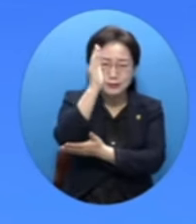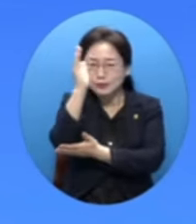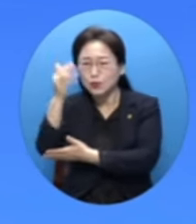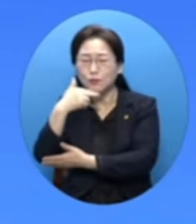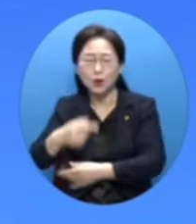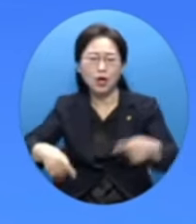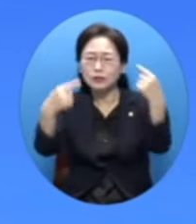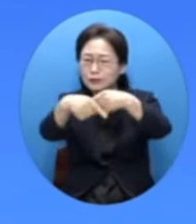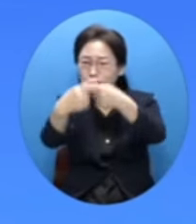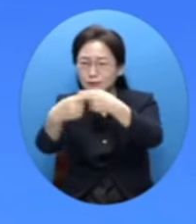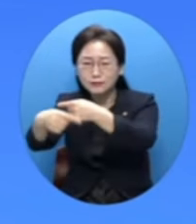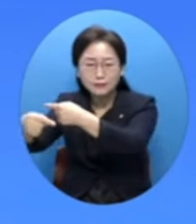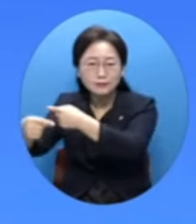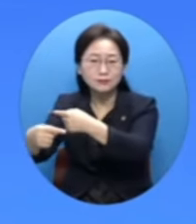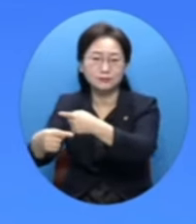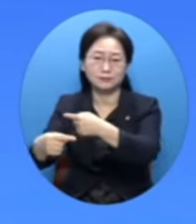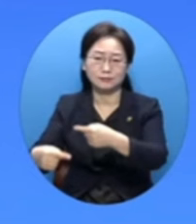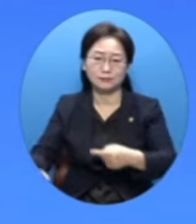비판하고